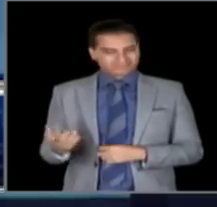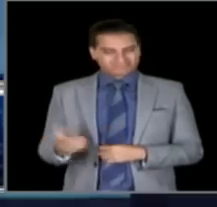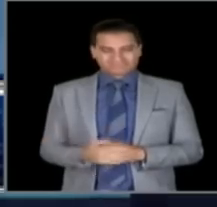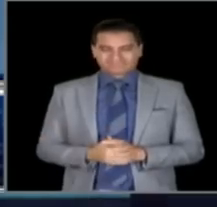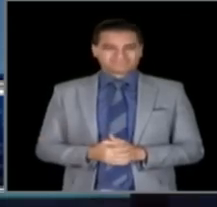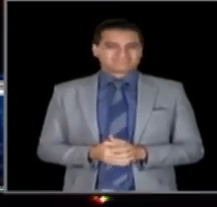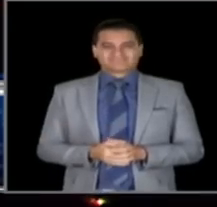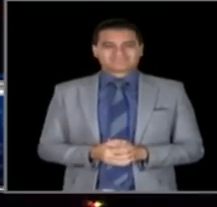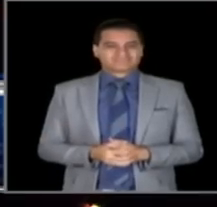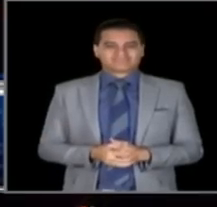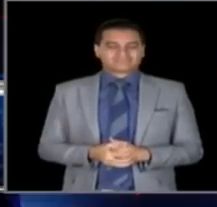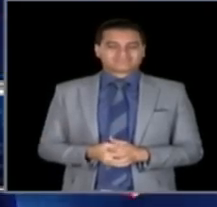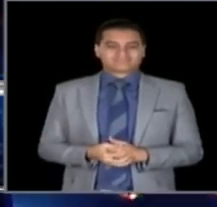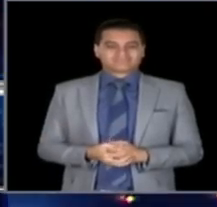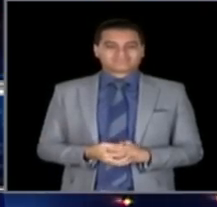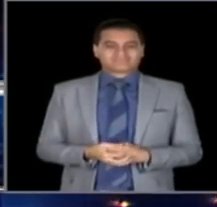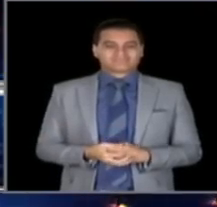خاطئة.